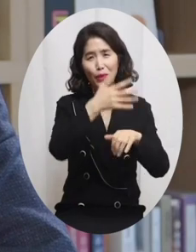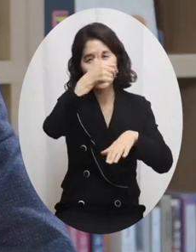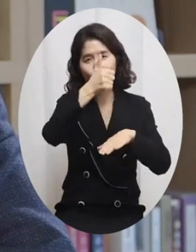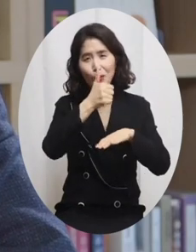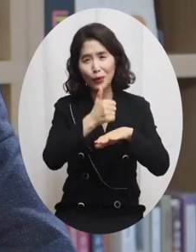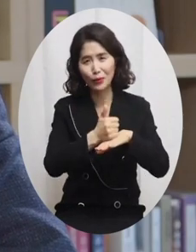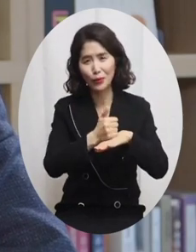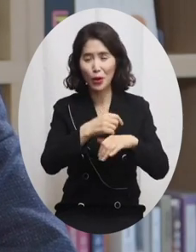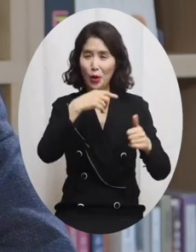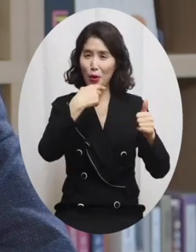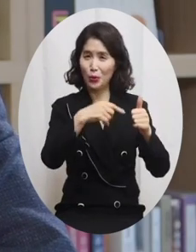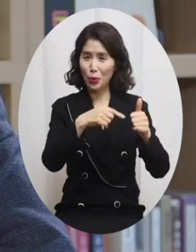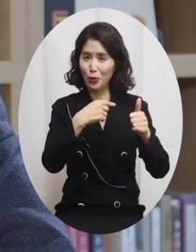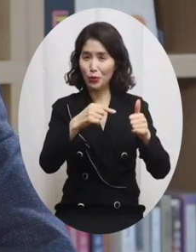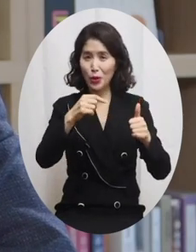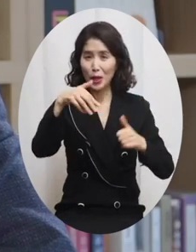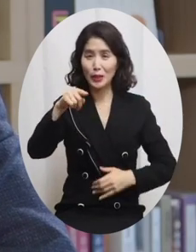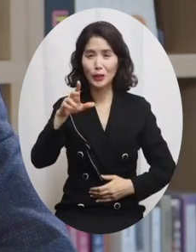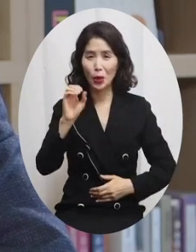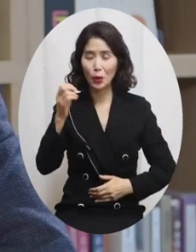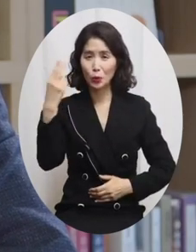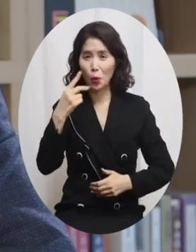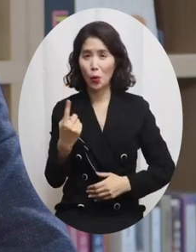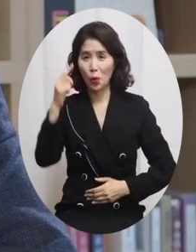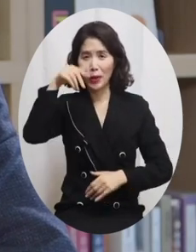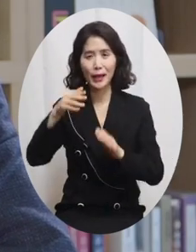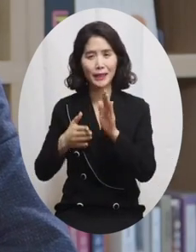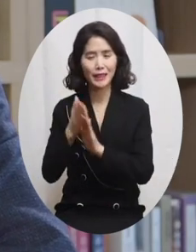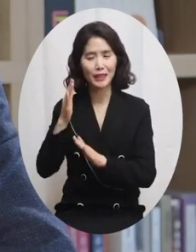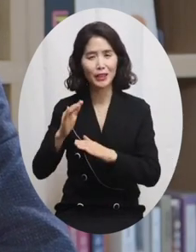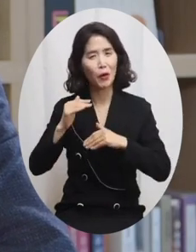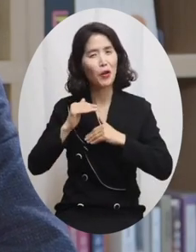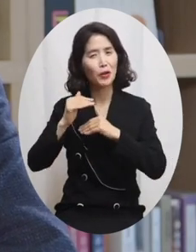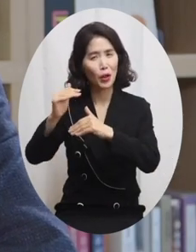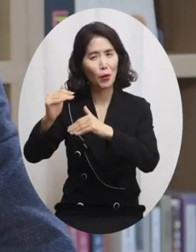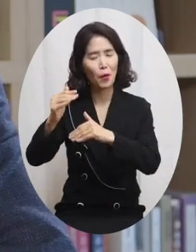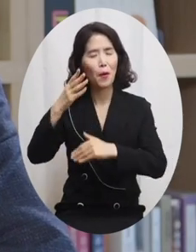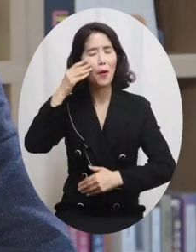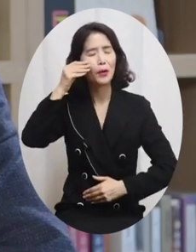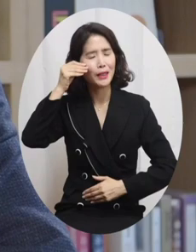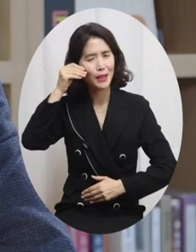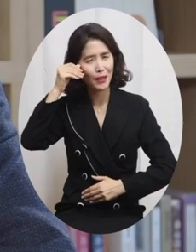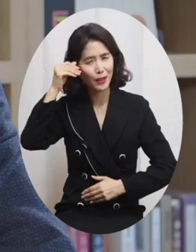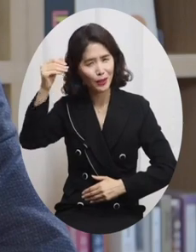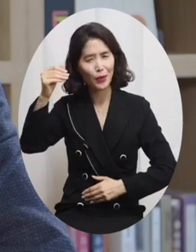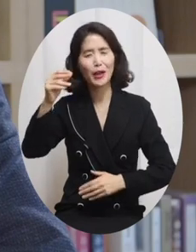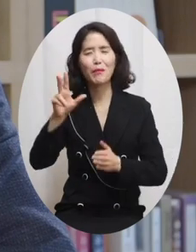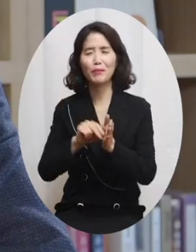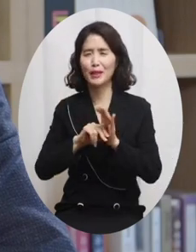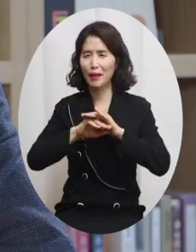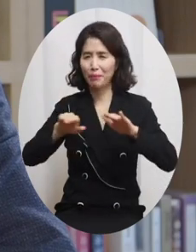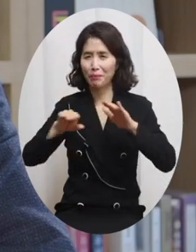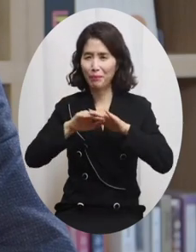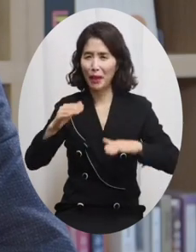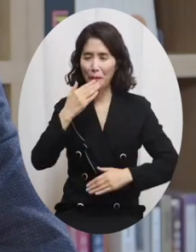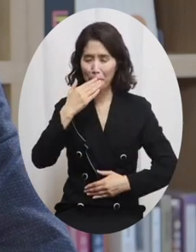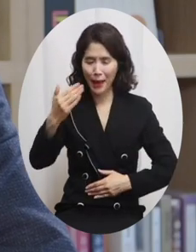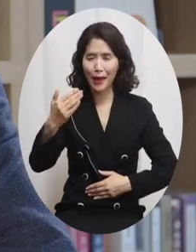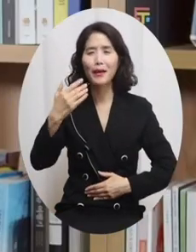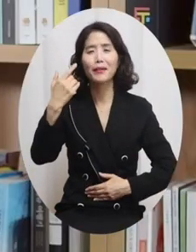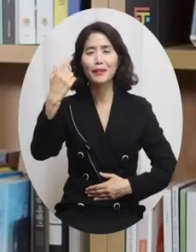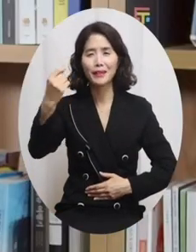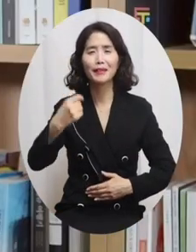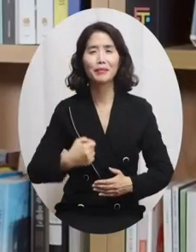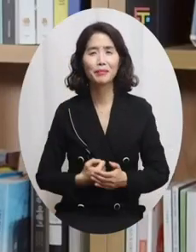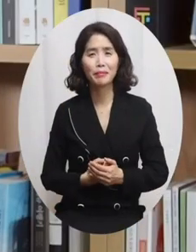사실상 교육청하고 우리 고양시는 그 과정을 무난하게 그러게요. 네, 네. 이겨냈던 것